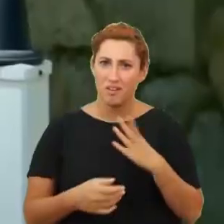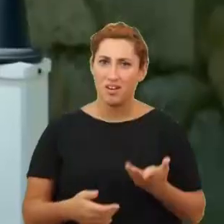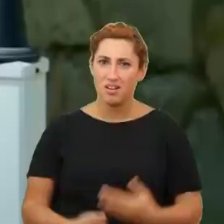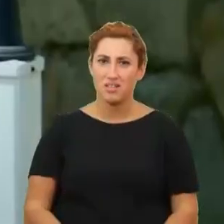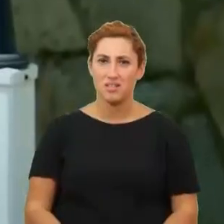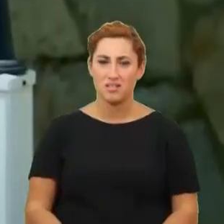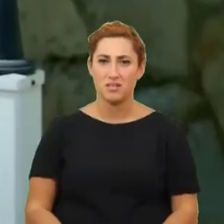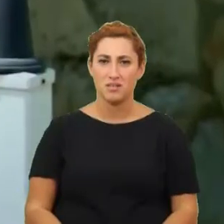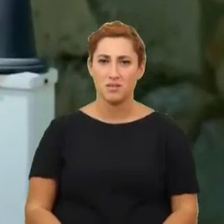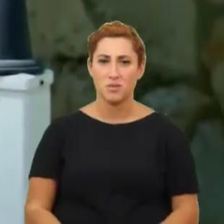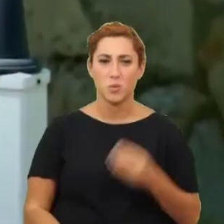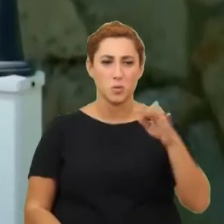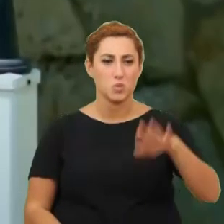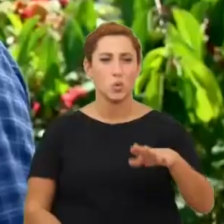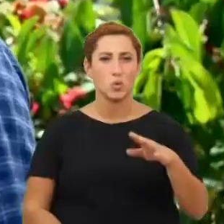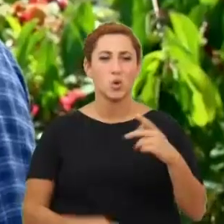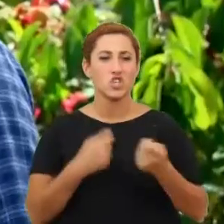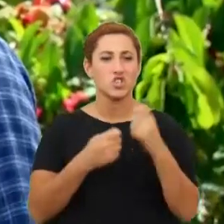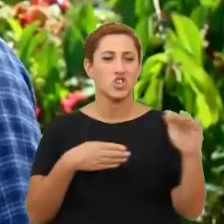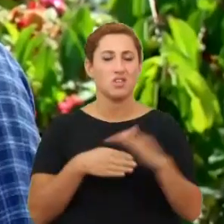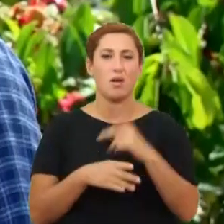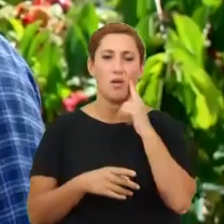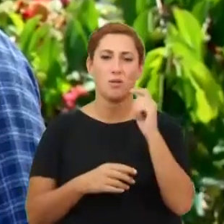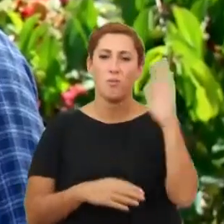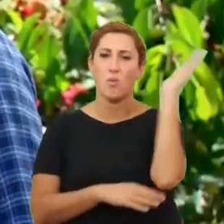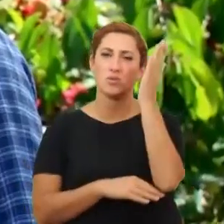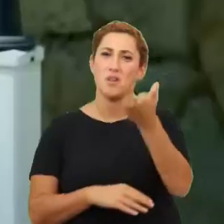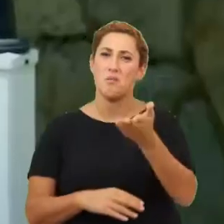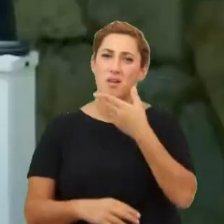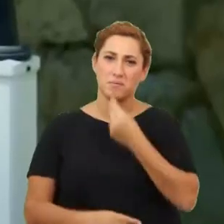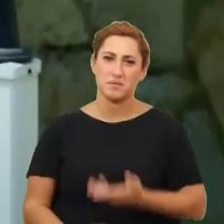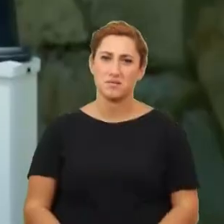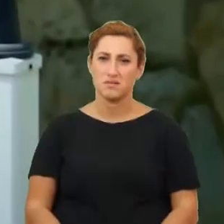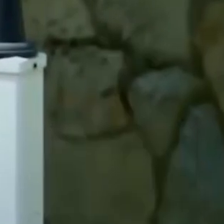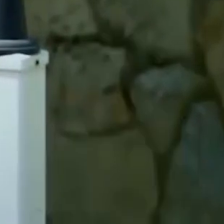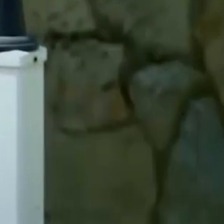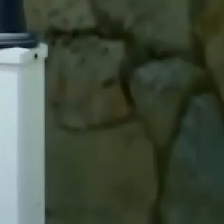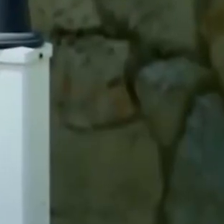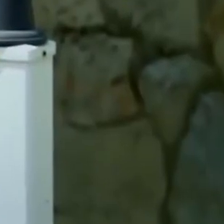ya? Ya küçücük çocuğu alet ettiğin şeye bak ya, koskocaman adamsın Şükrü Efendi.